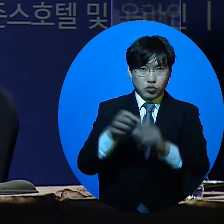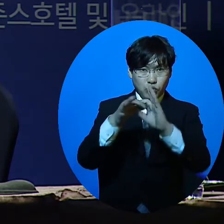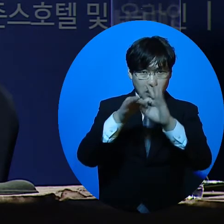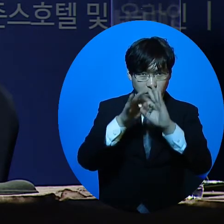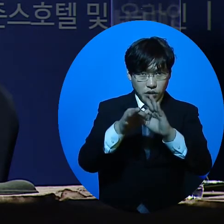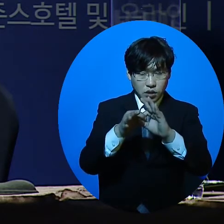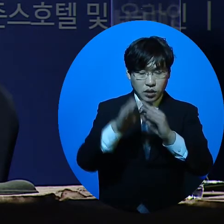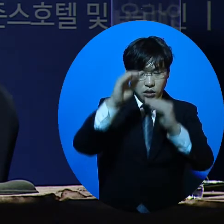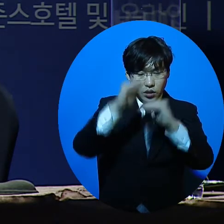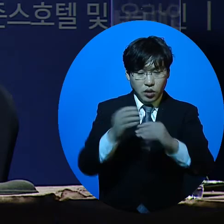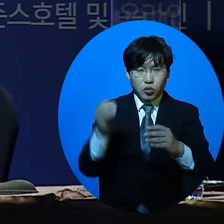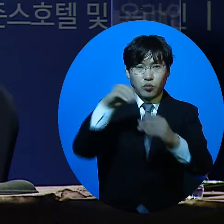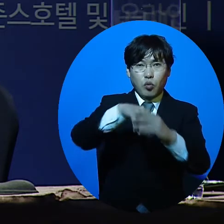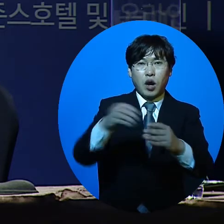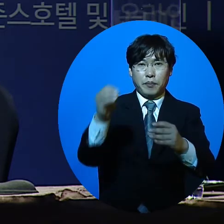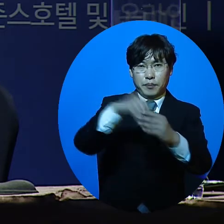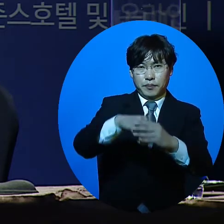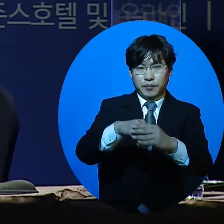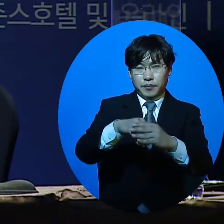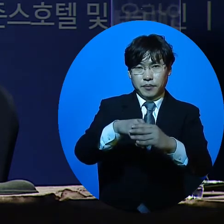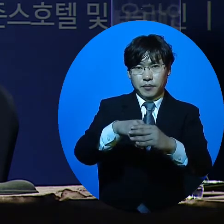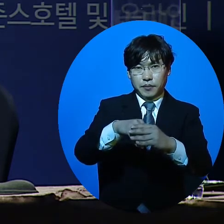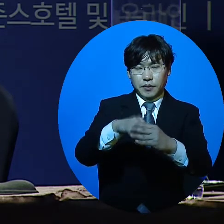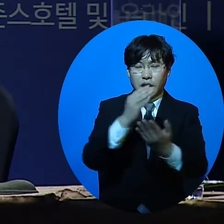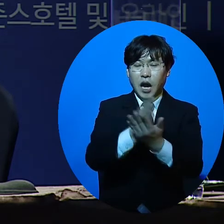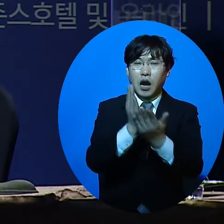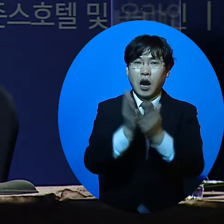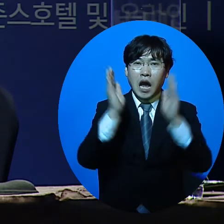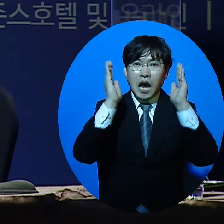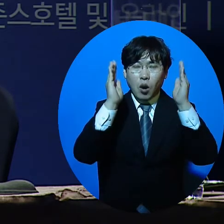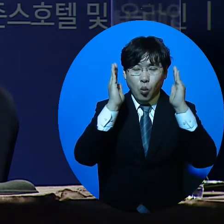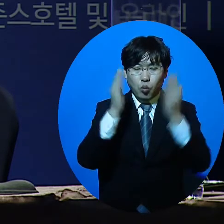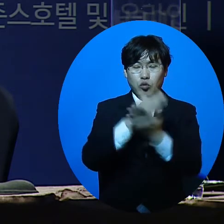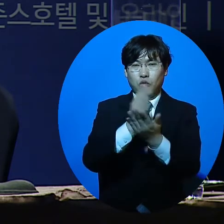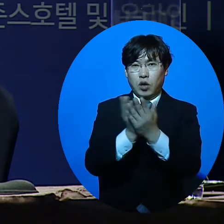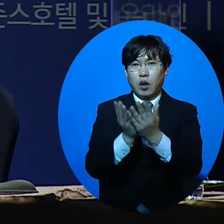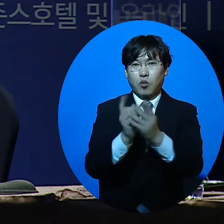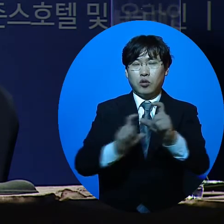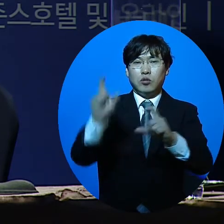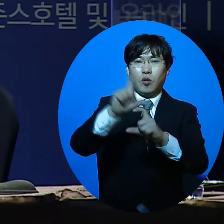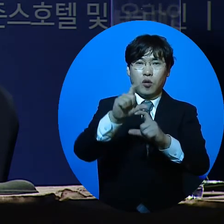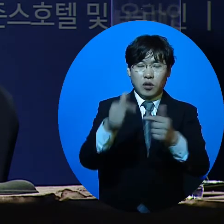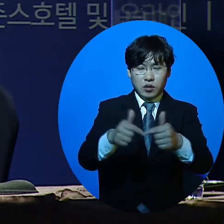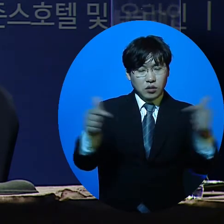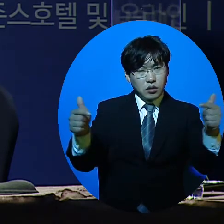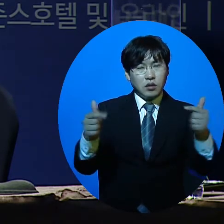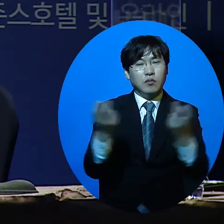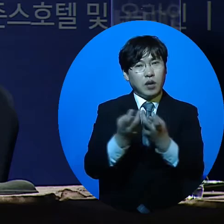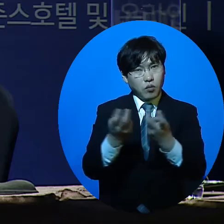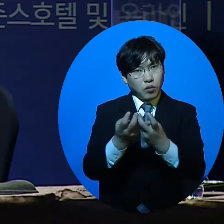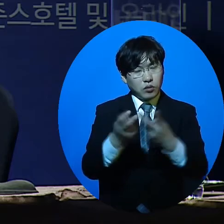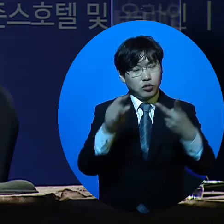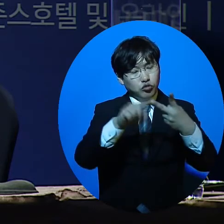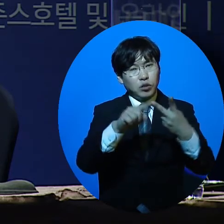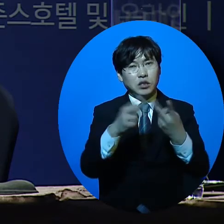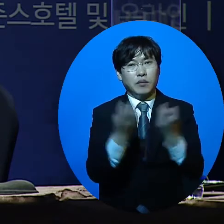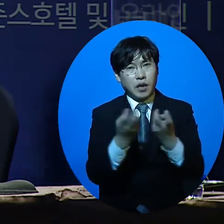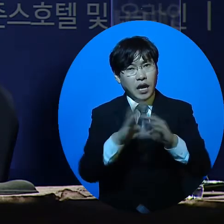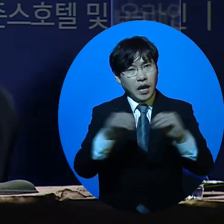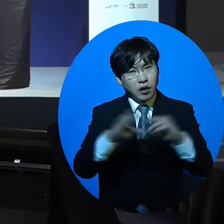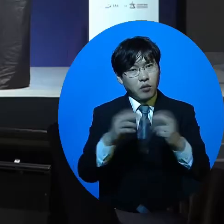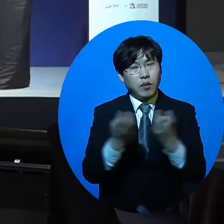좀 배정하는 그런 노력들을 하는 게 어떨까, 차선책으로 그런 생각을 해봤습니다. 네,